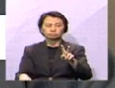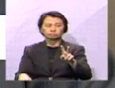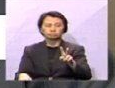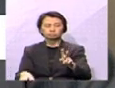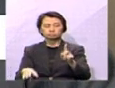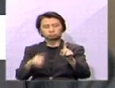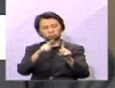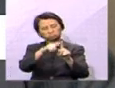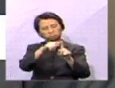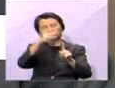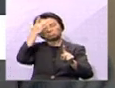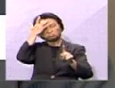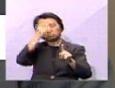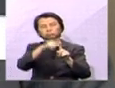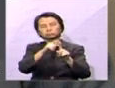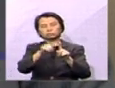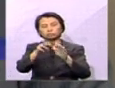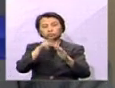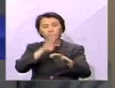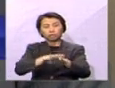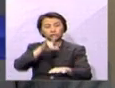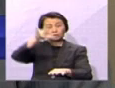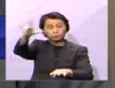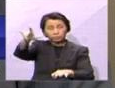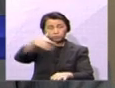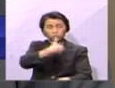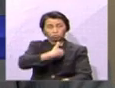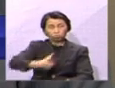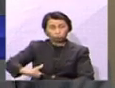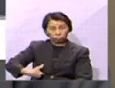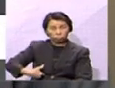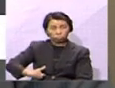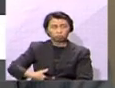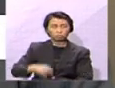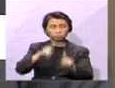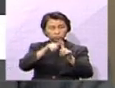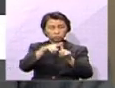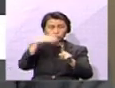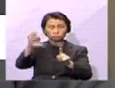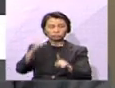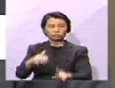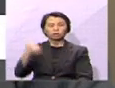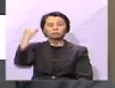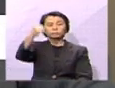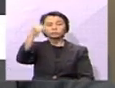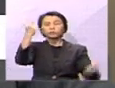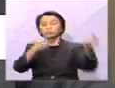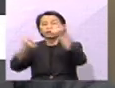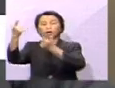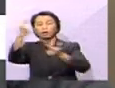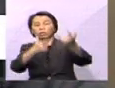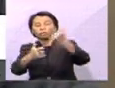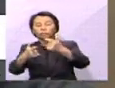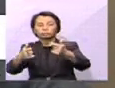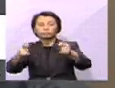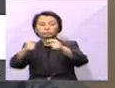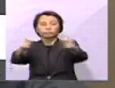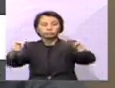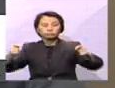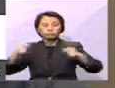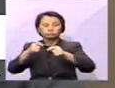pesakit ini pun semasa mengerjakan umrah beliau telah membuat lawatan kepada